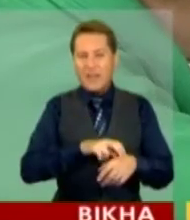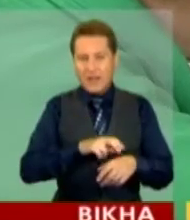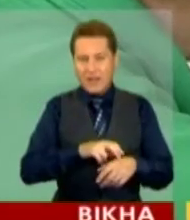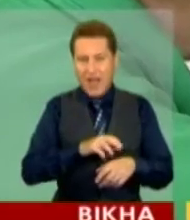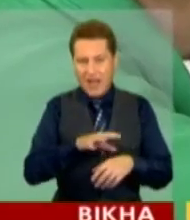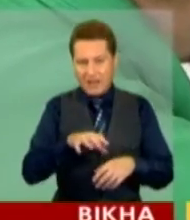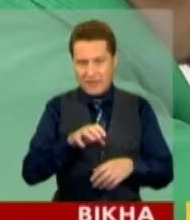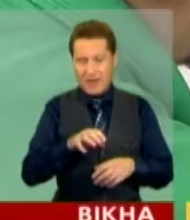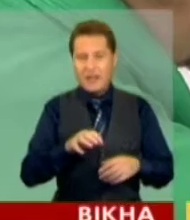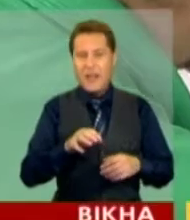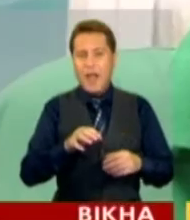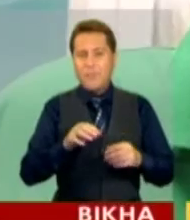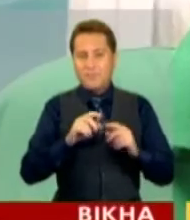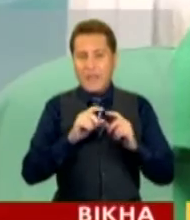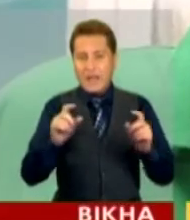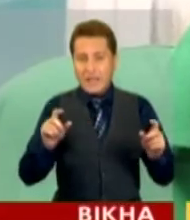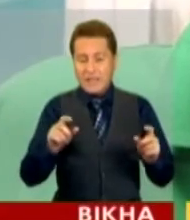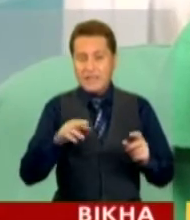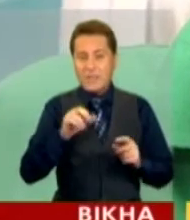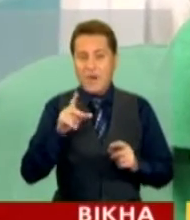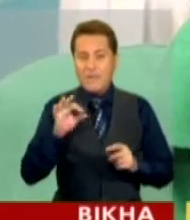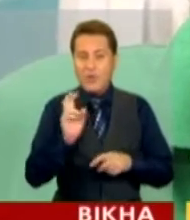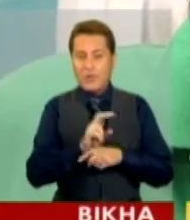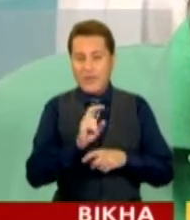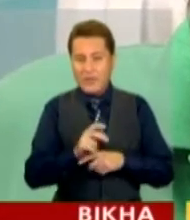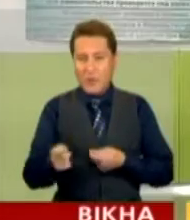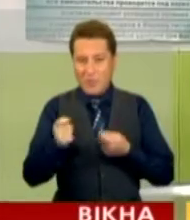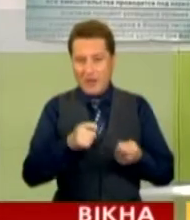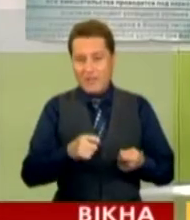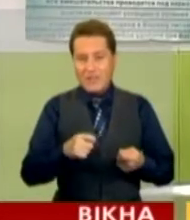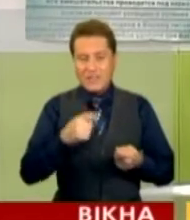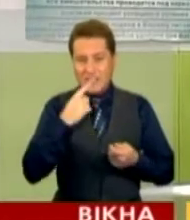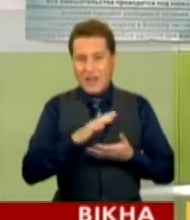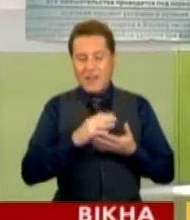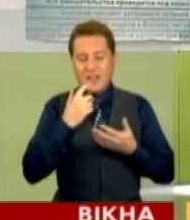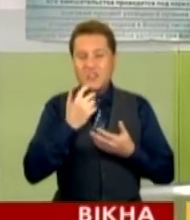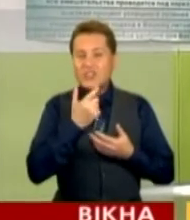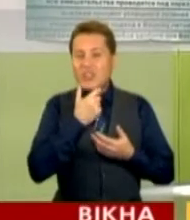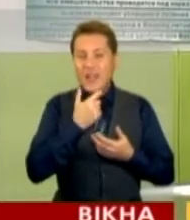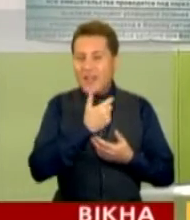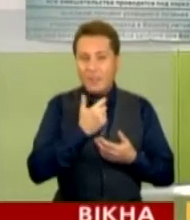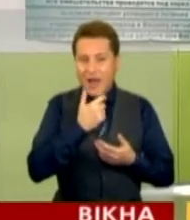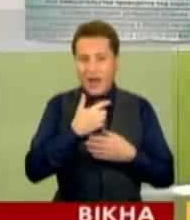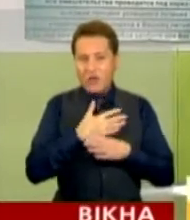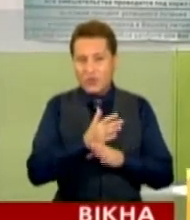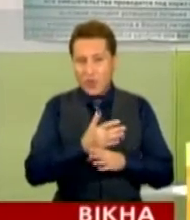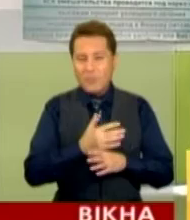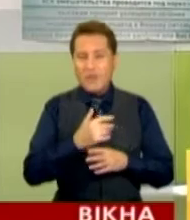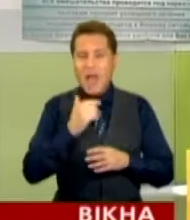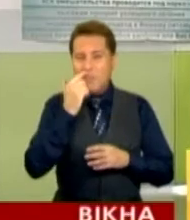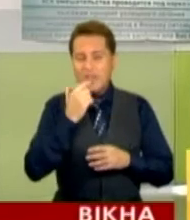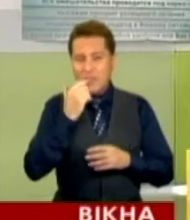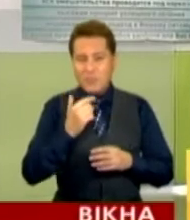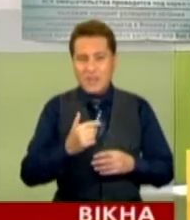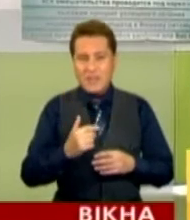Щодня його навідує волонтер Павло Гушель. Саме він приніс лікарям скривавлену тварину. Челепа роздроблена і піднебіння